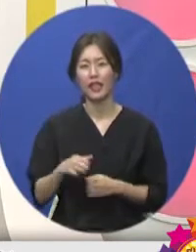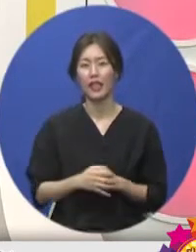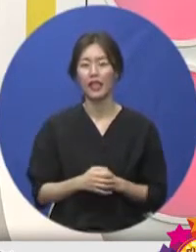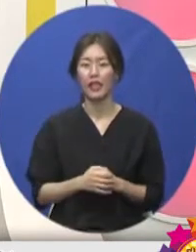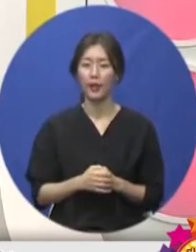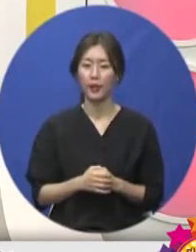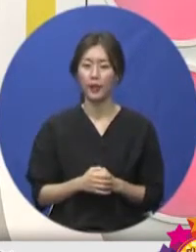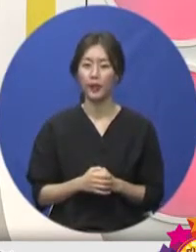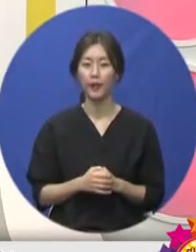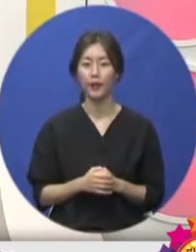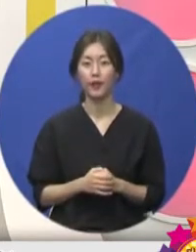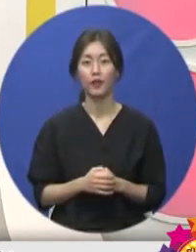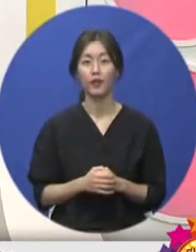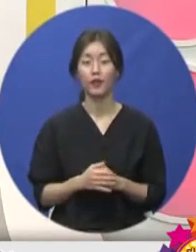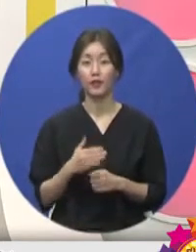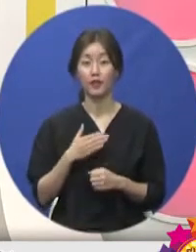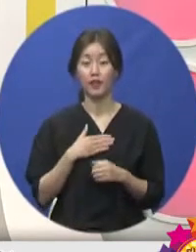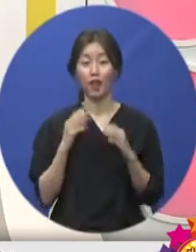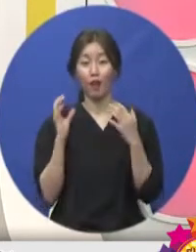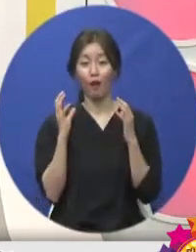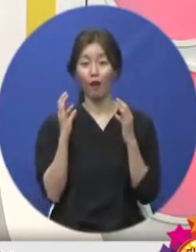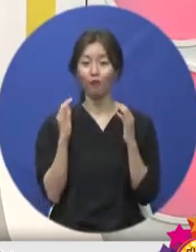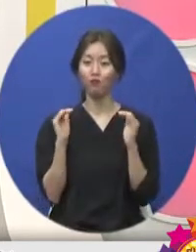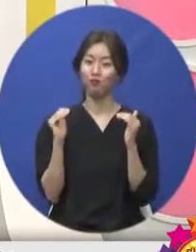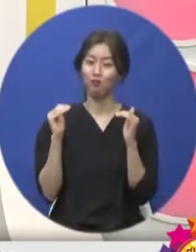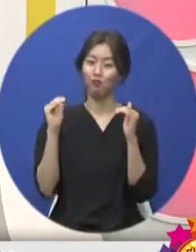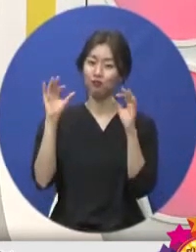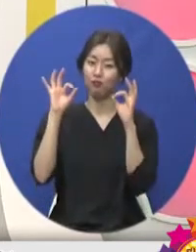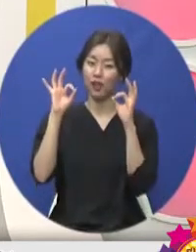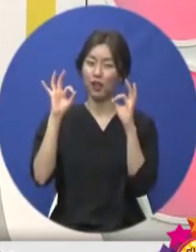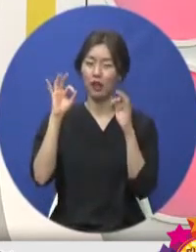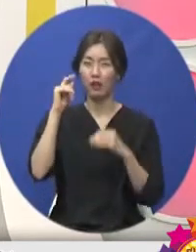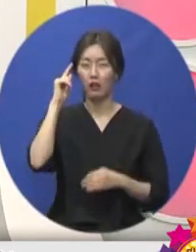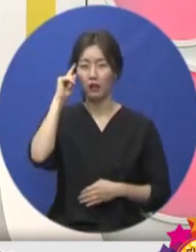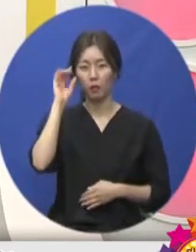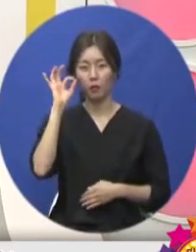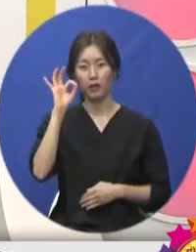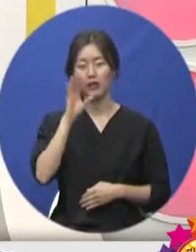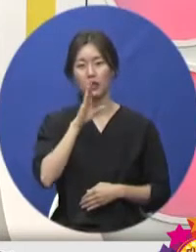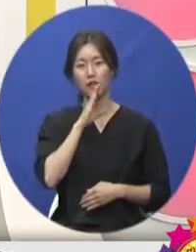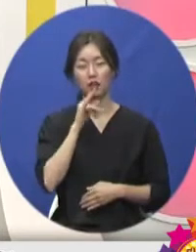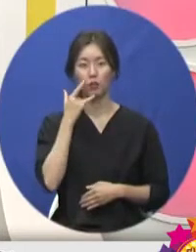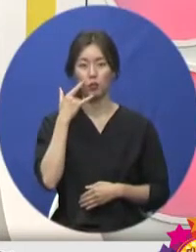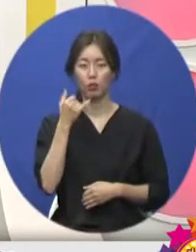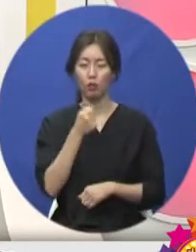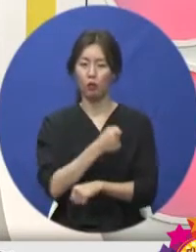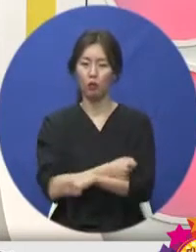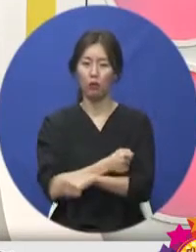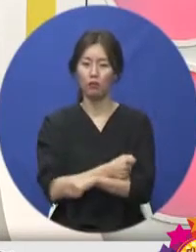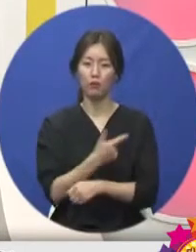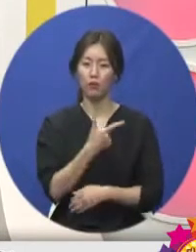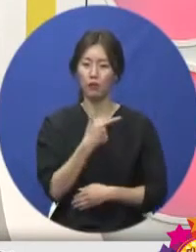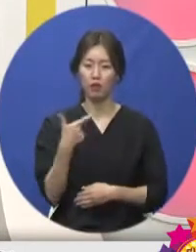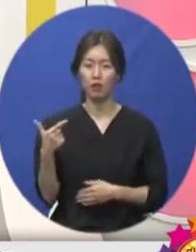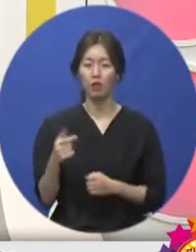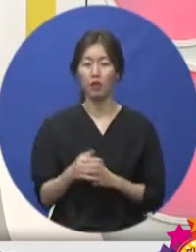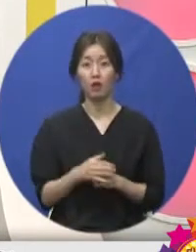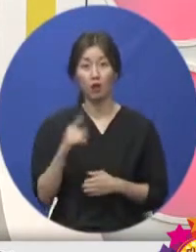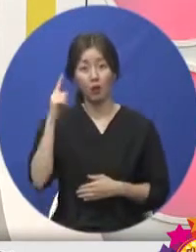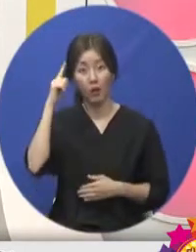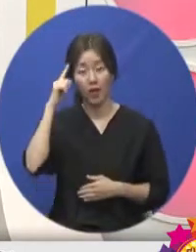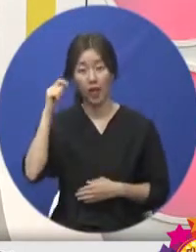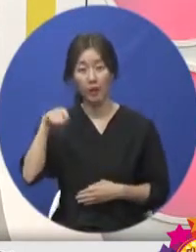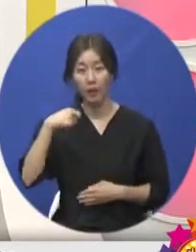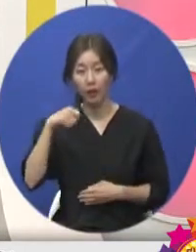때 시절에 우리 크면서 보면은 부모님들 정말 고생하셨어요 진짜. 예. 예. 일단 먹을 거 입을